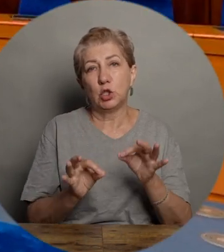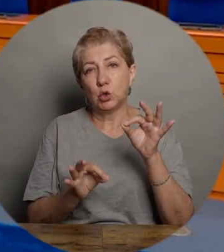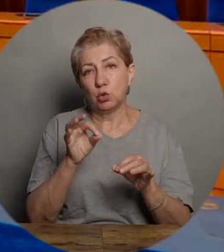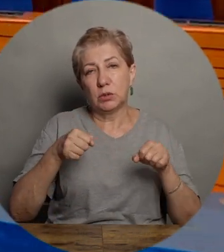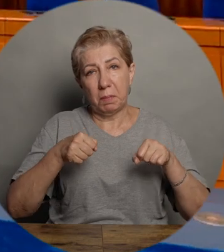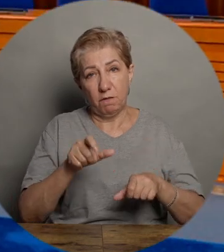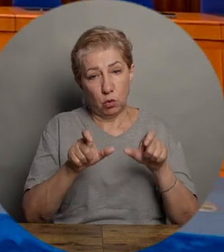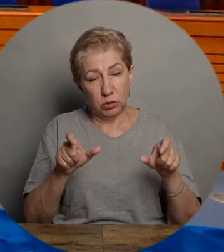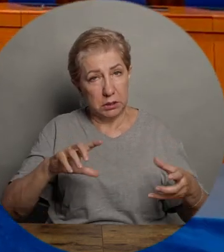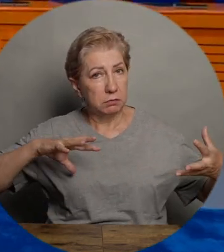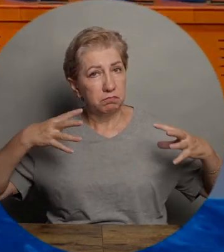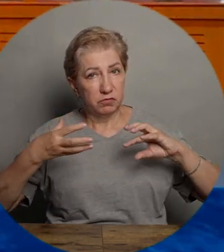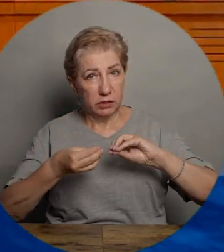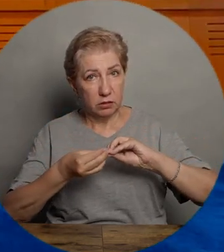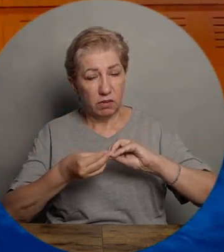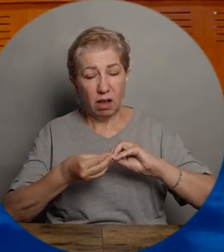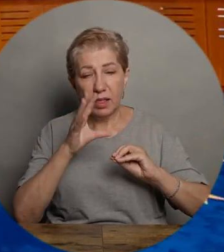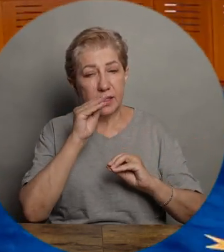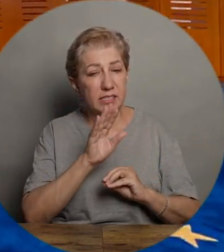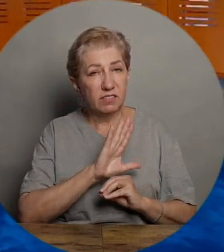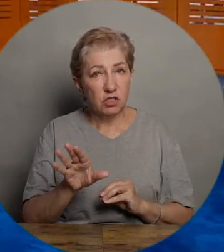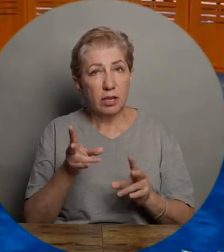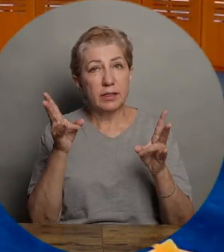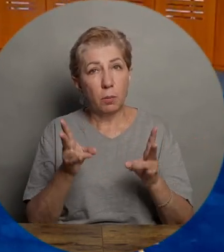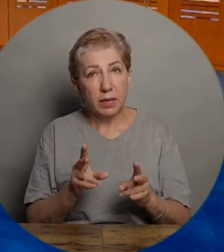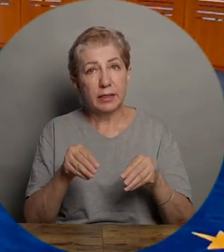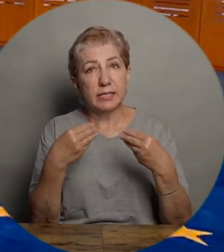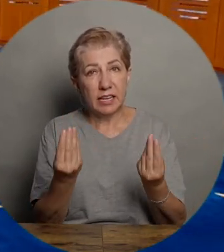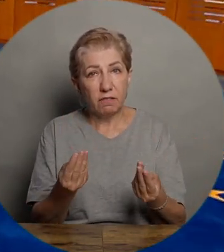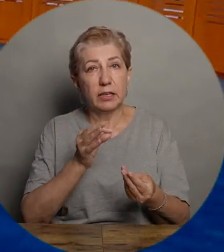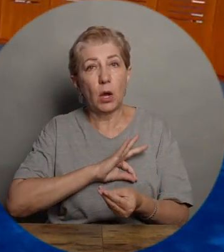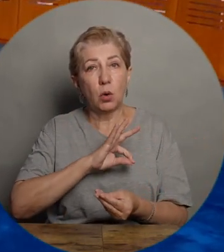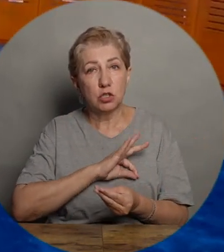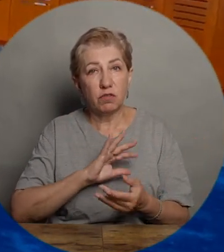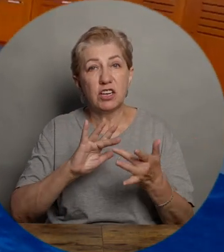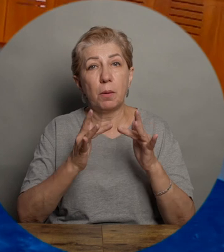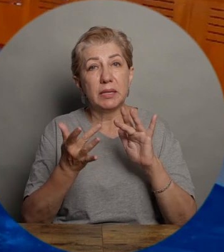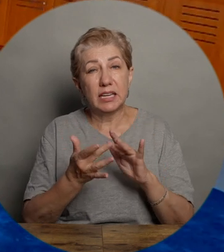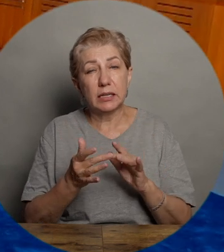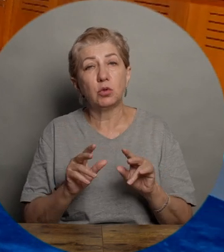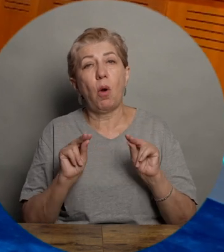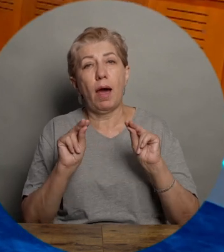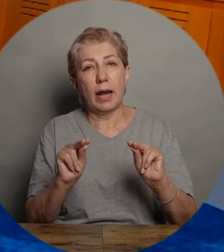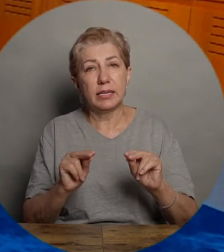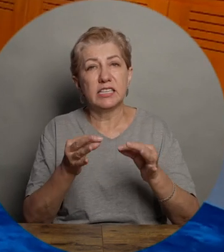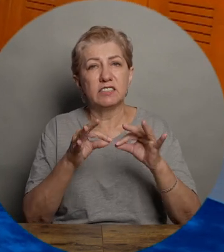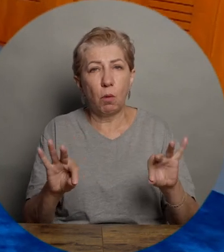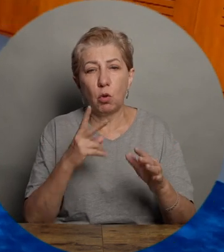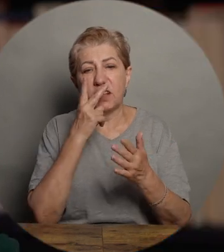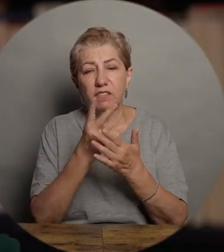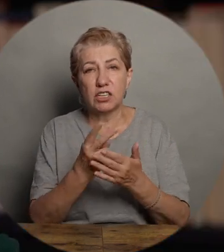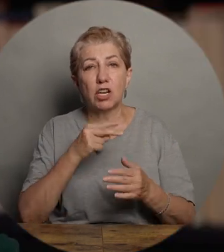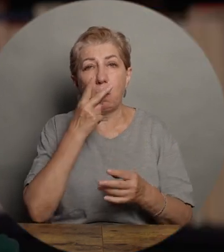людини і дійшов висновку що незважаючи на необхідність надавати користувачам інтернету певні гарантії Свободи вираження